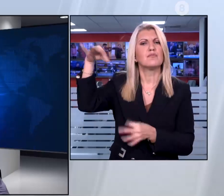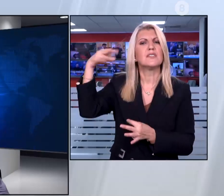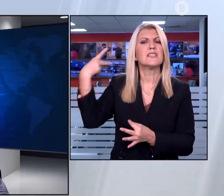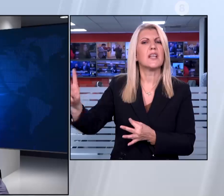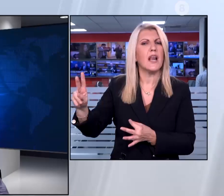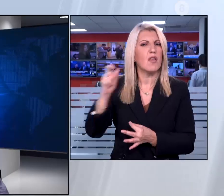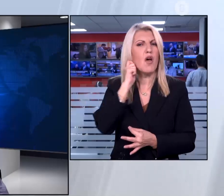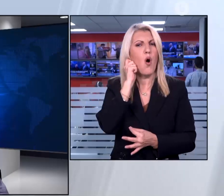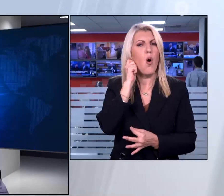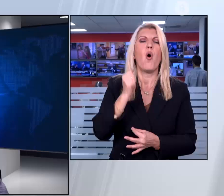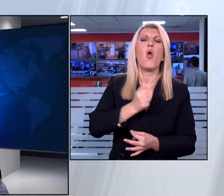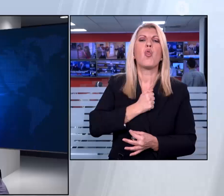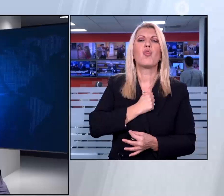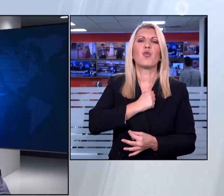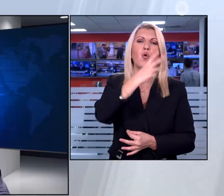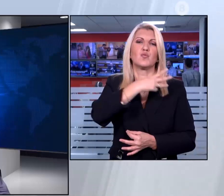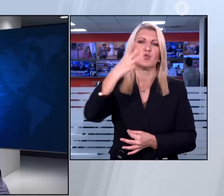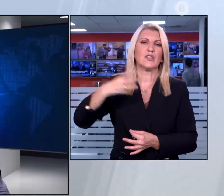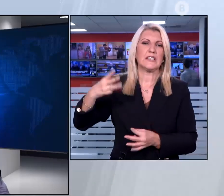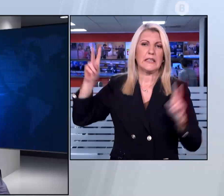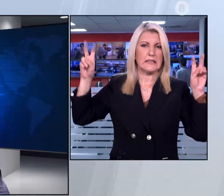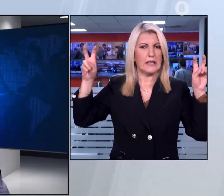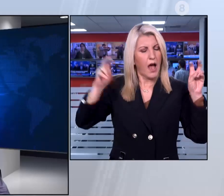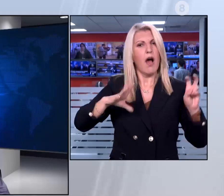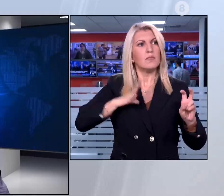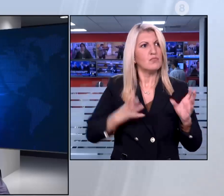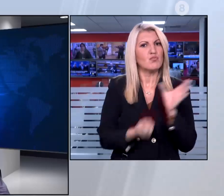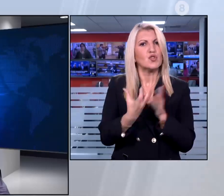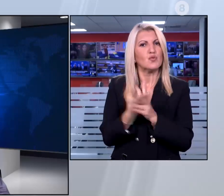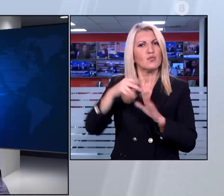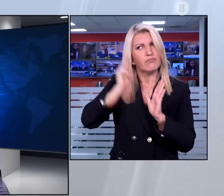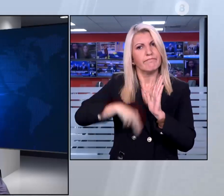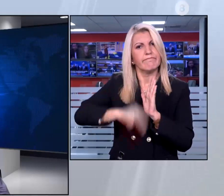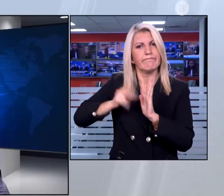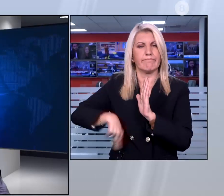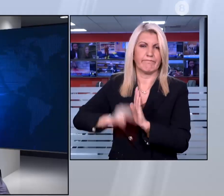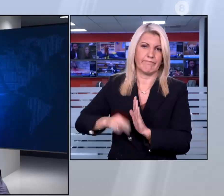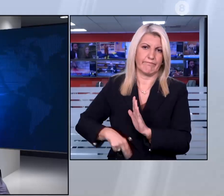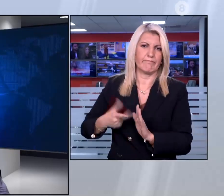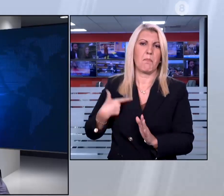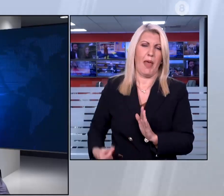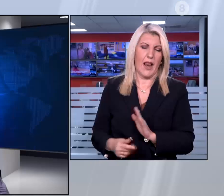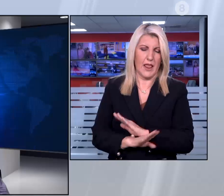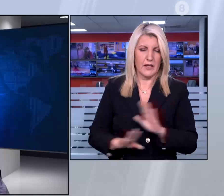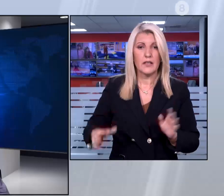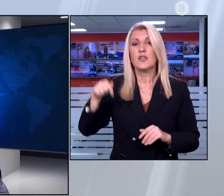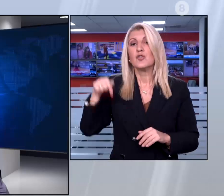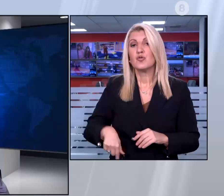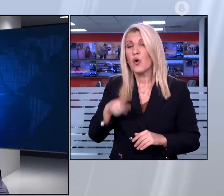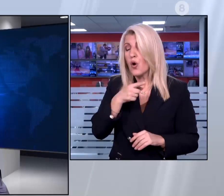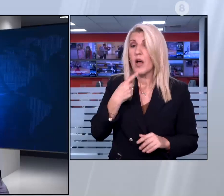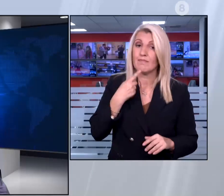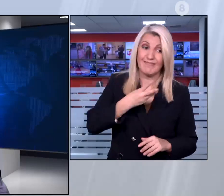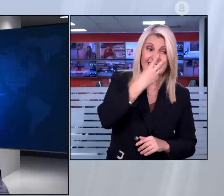του με την ονομασία «Ο δικός μας ΣΥΡΙΖΑ». Την ίδια στιγμή, στελέχη του κόμματος κάνουν λόγο για δεξιόστροφη προσπάθεια μετασχηματισμού, στην οποία πρέπει